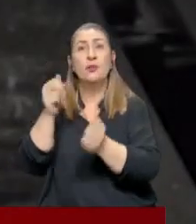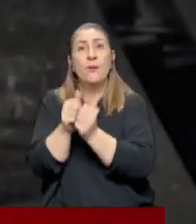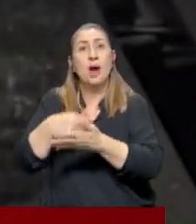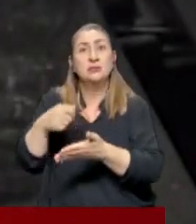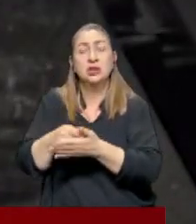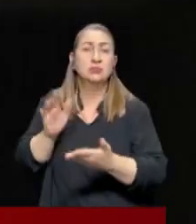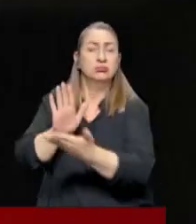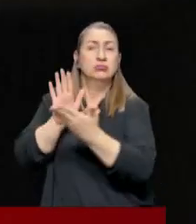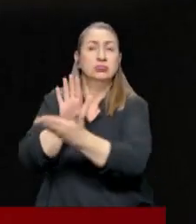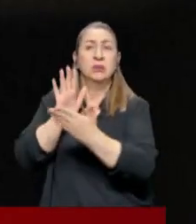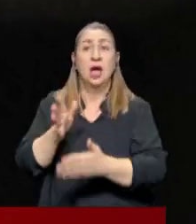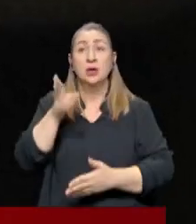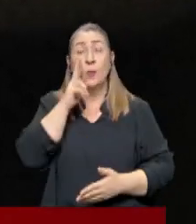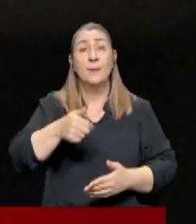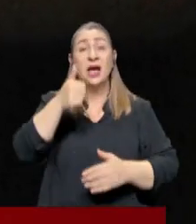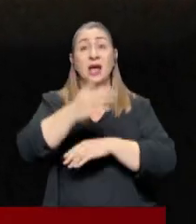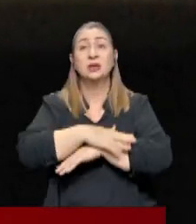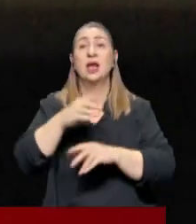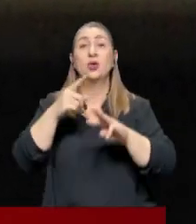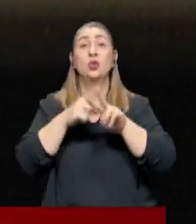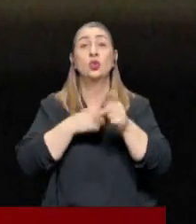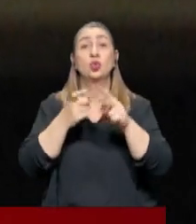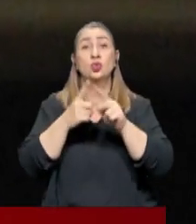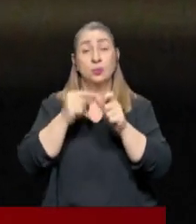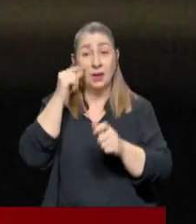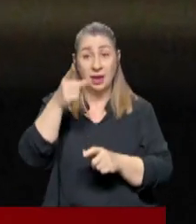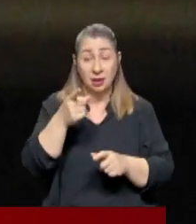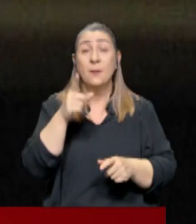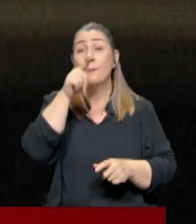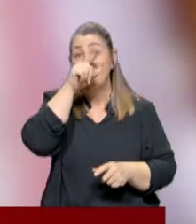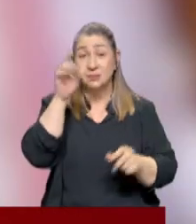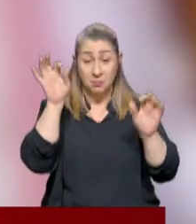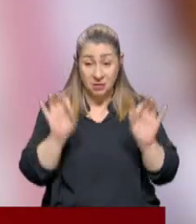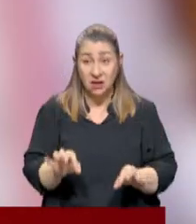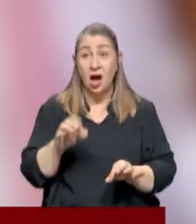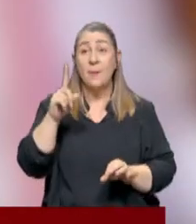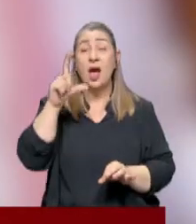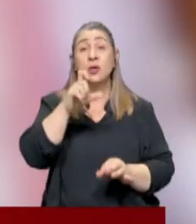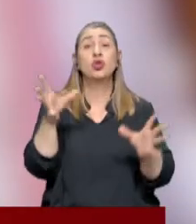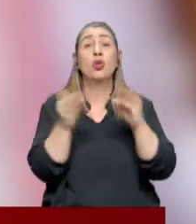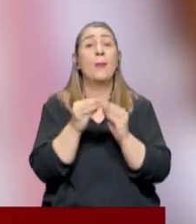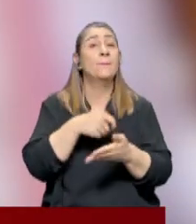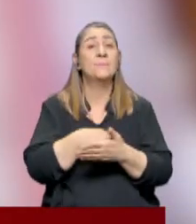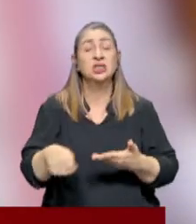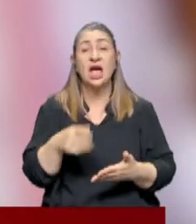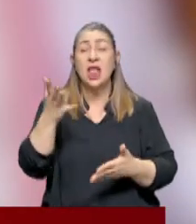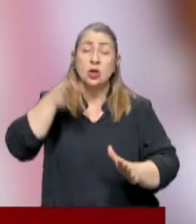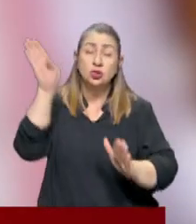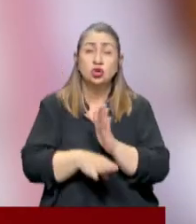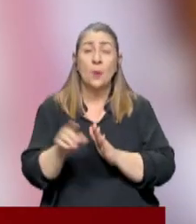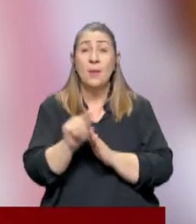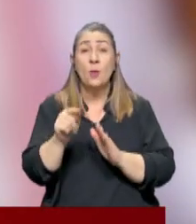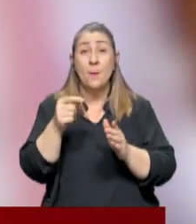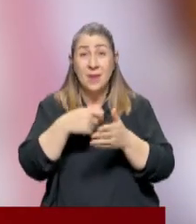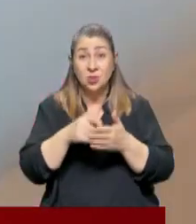tepki gösteriyor. En son Bakan Yardımcısı Yunus Elitaş gündem oldu. Mart ayı itibariyle aylık toplam geliri en düşük memur